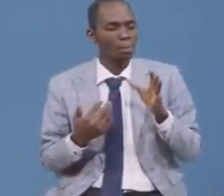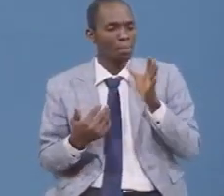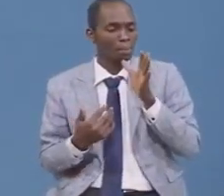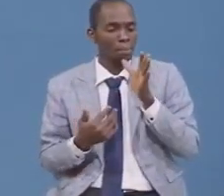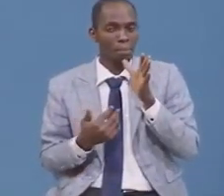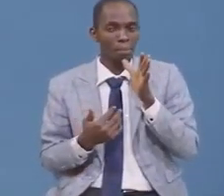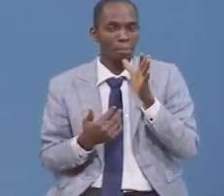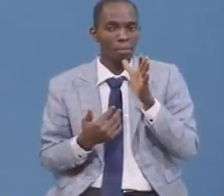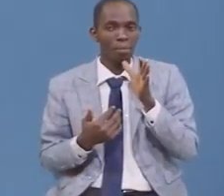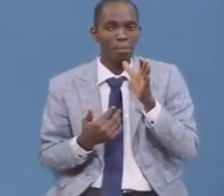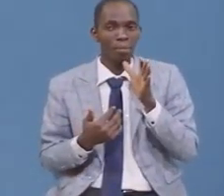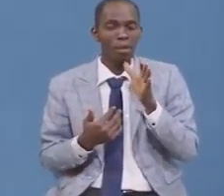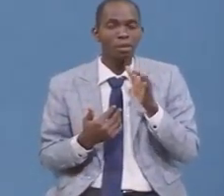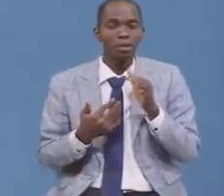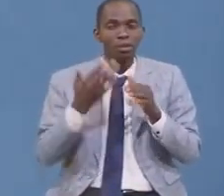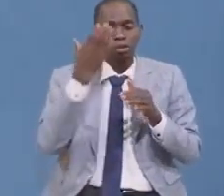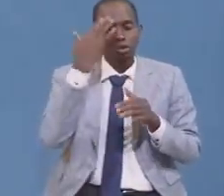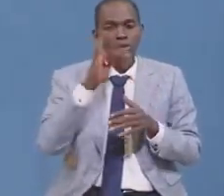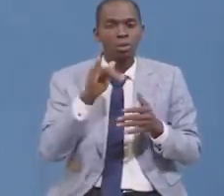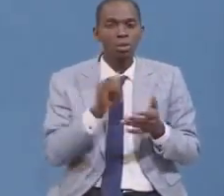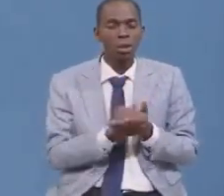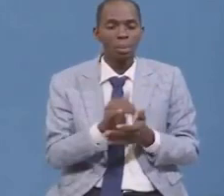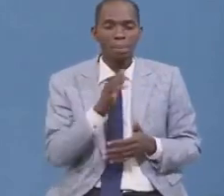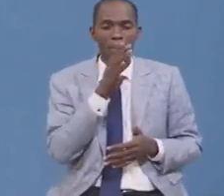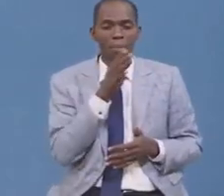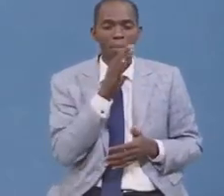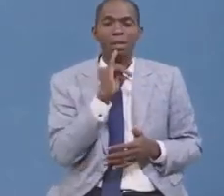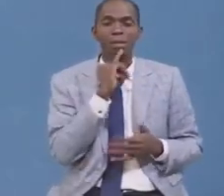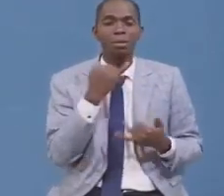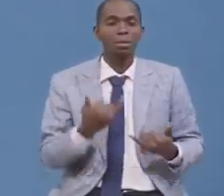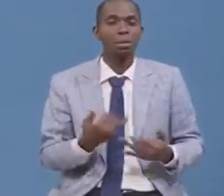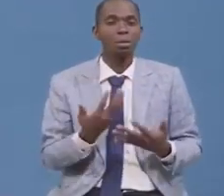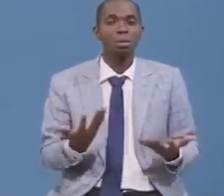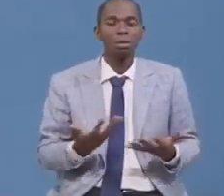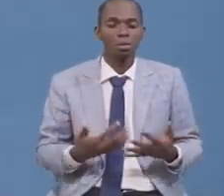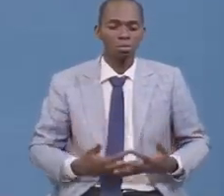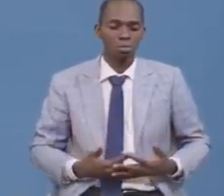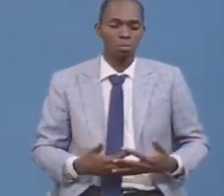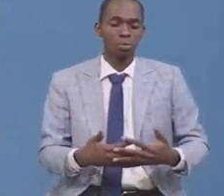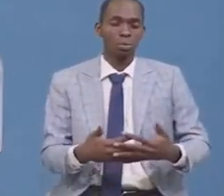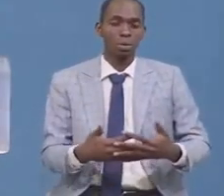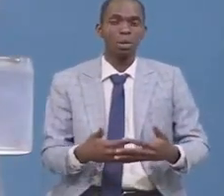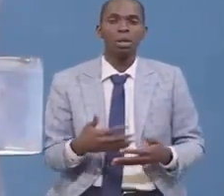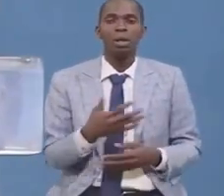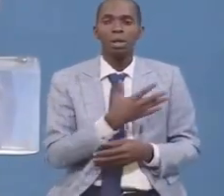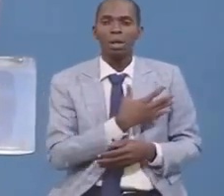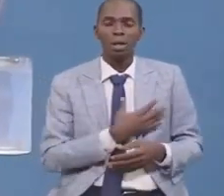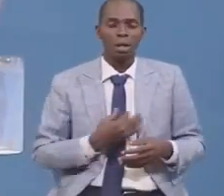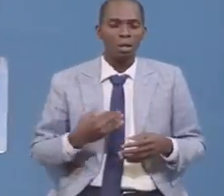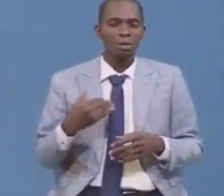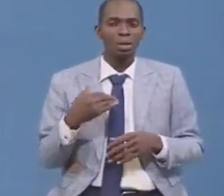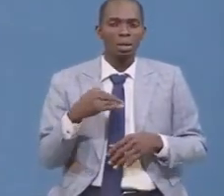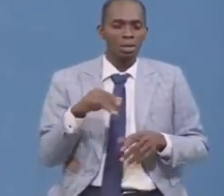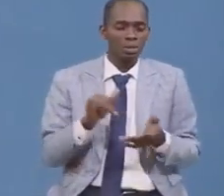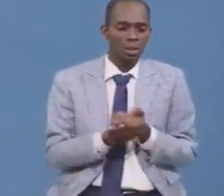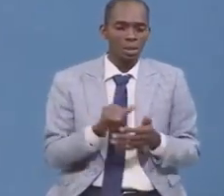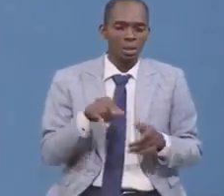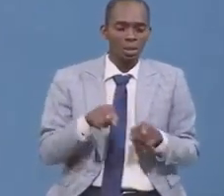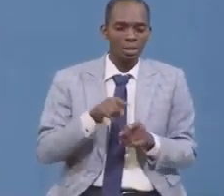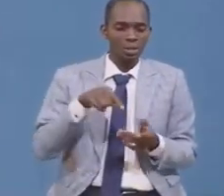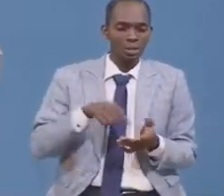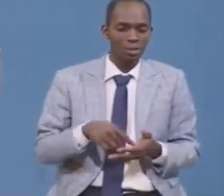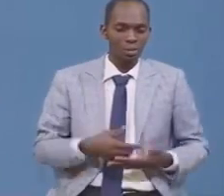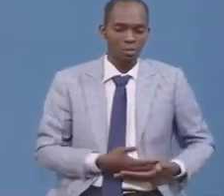ప్రతి ఉదయం, knowing that mommy is pregnant, ఆ ఉదయం అమ్మ గర్భంతో ఉందని తెలిసింది, this child will come, ఈ యొక్క